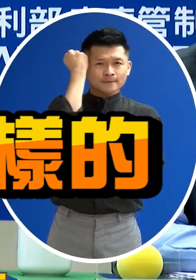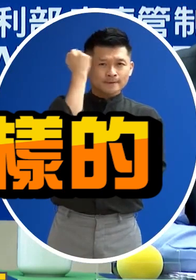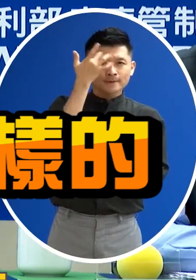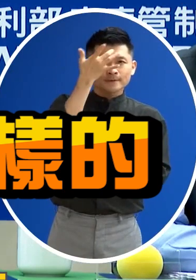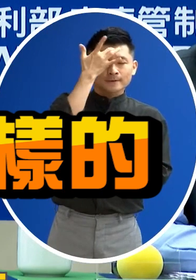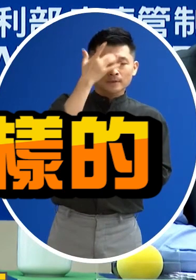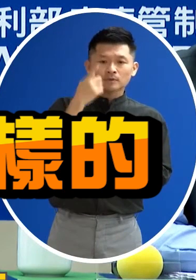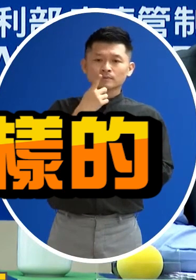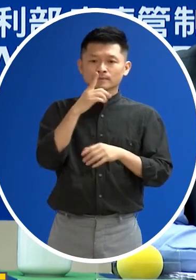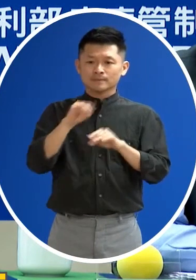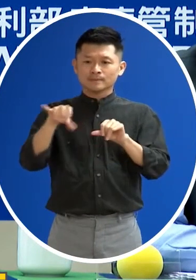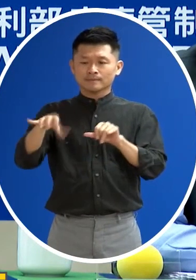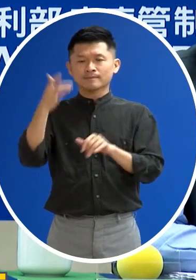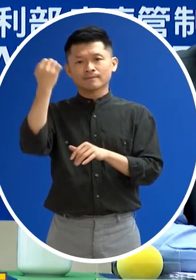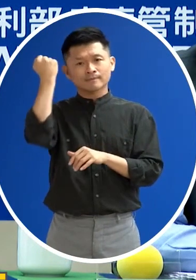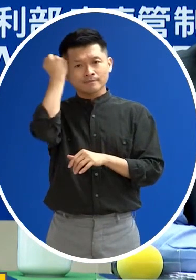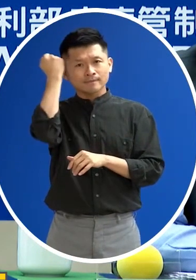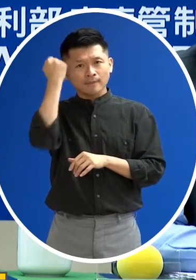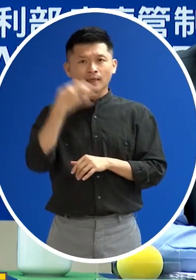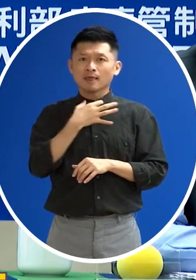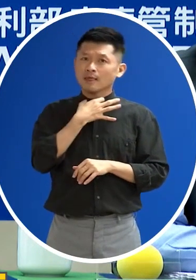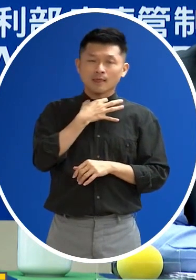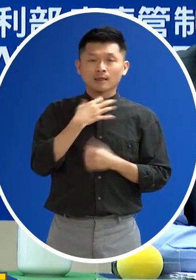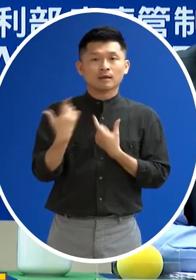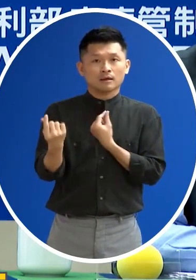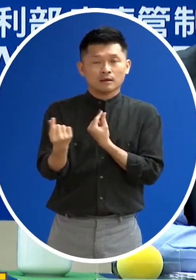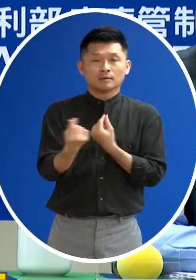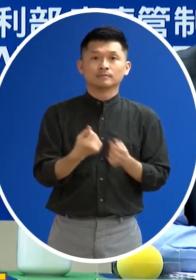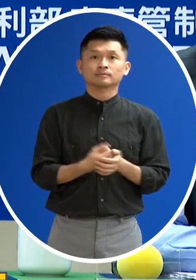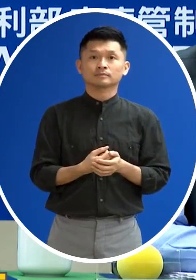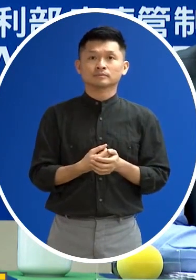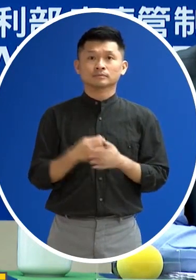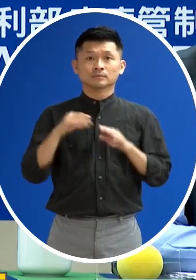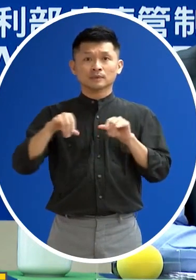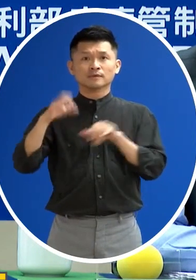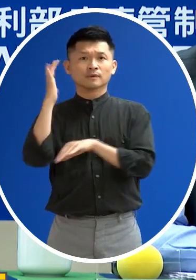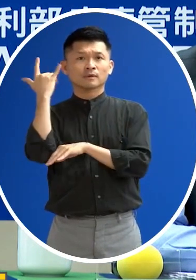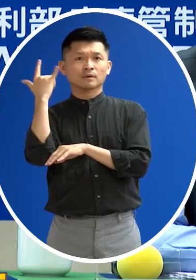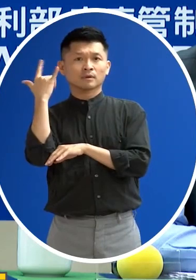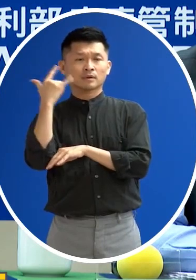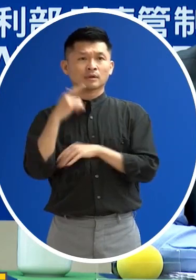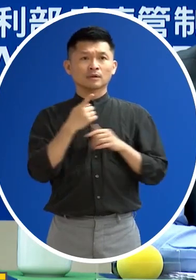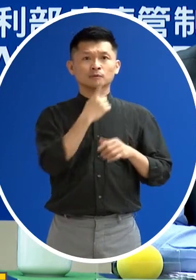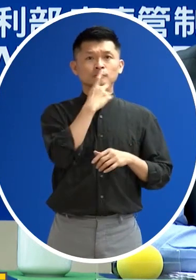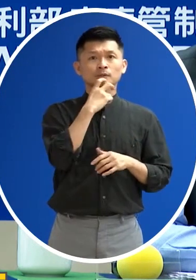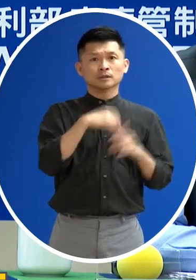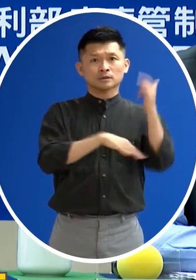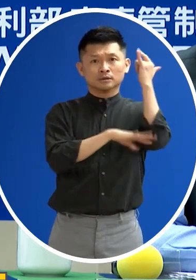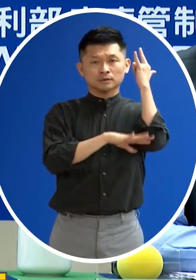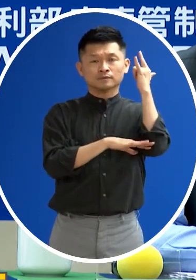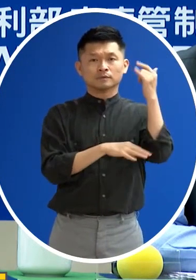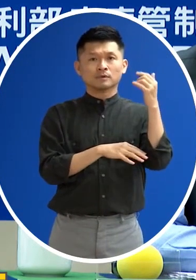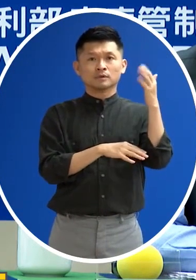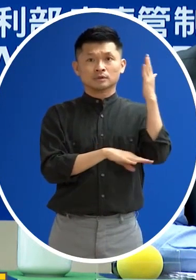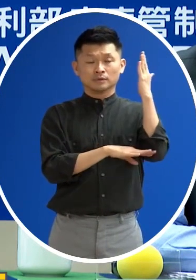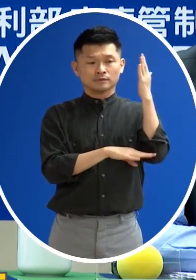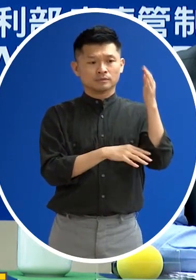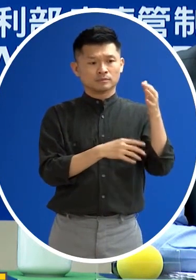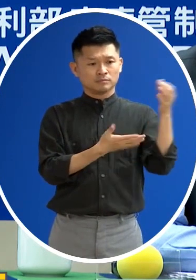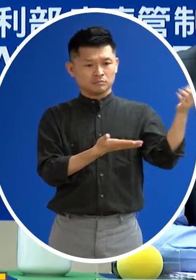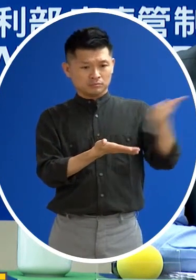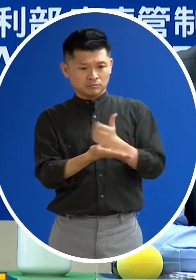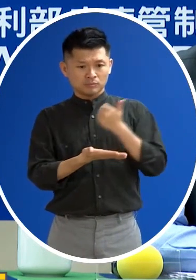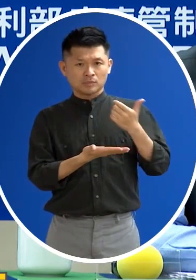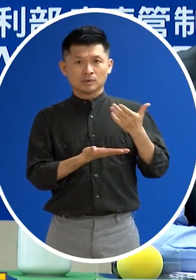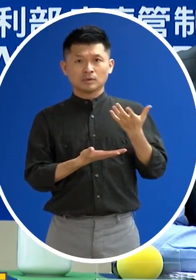痛苦其实是一样的。好，地方的痛苦就是说，哎，中央到底要每一次哈下来多少，他没有办法完全的